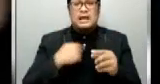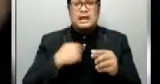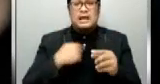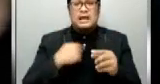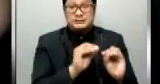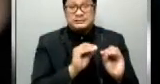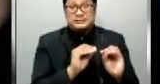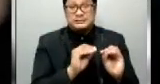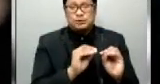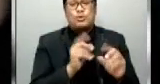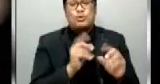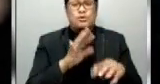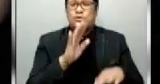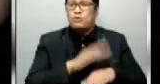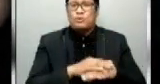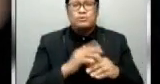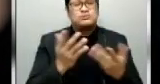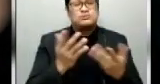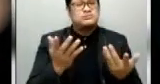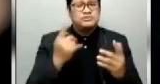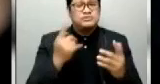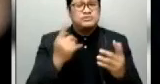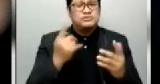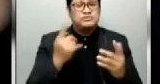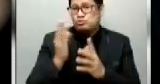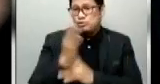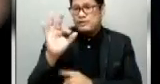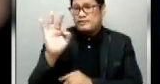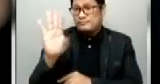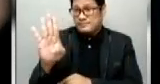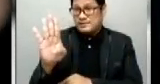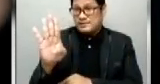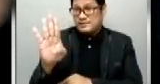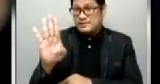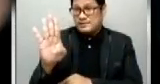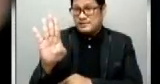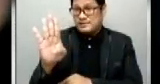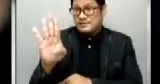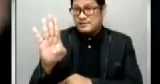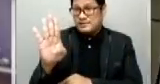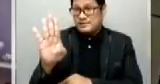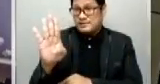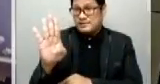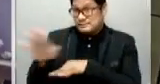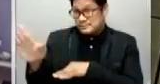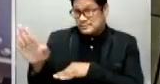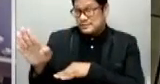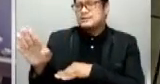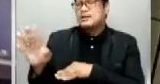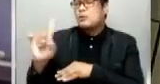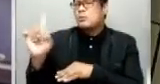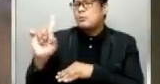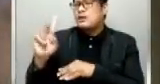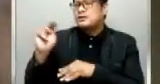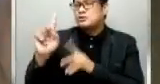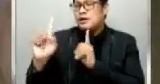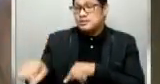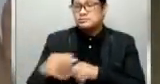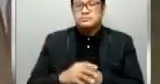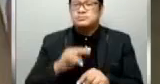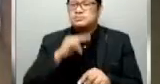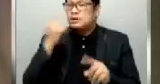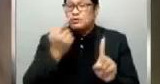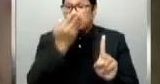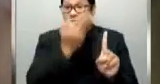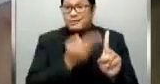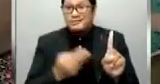lang sa messenger, ganyan. Sinisend niya yung mga sasagutan. Hindi lang si Michelle ang nakakaranas ng ganitong